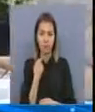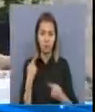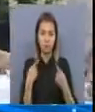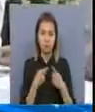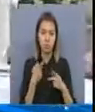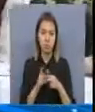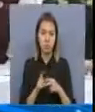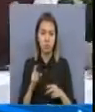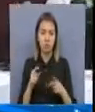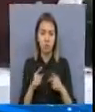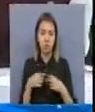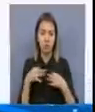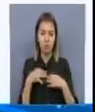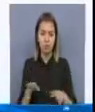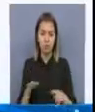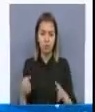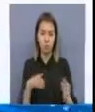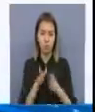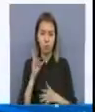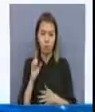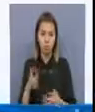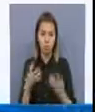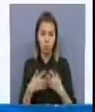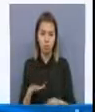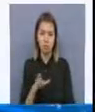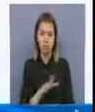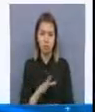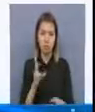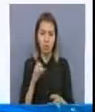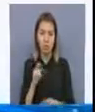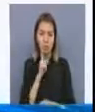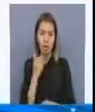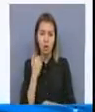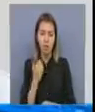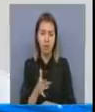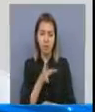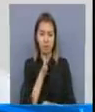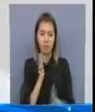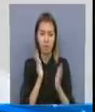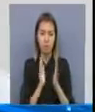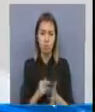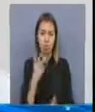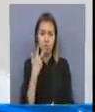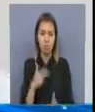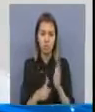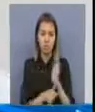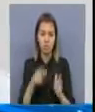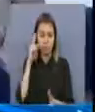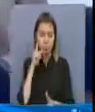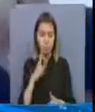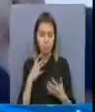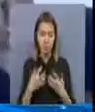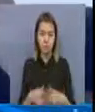Бұл ретте тығырықтан шығар жолдың бірі курстар деп танылған еді. Алайда оның мерзімі тек 3-6 айды ғана